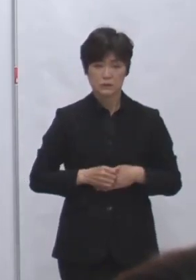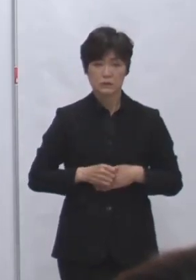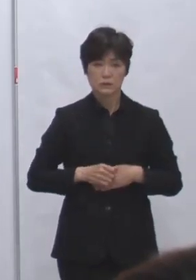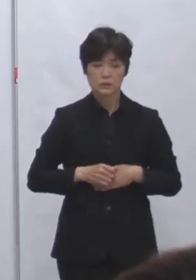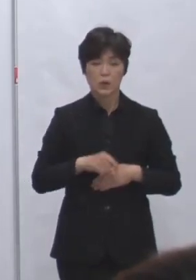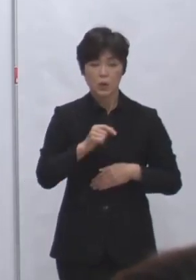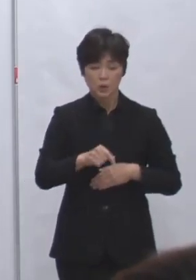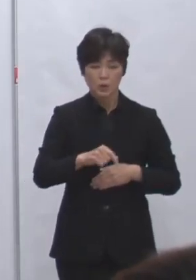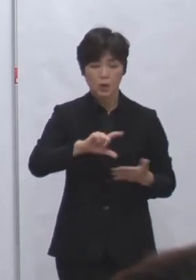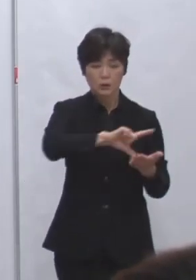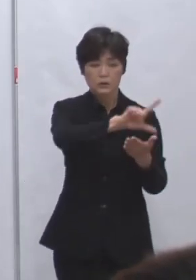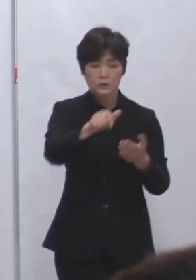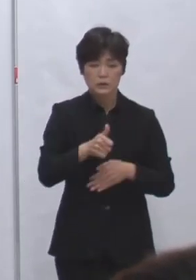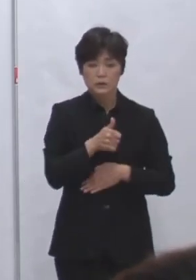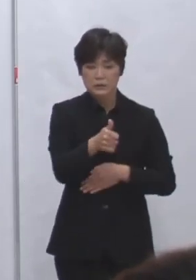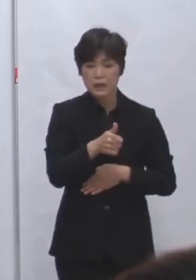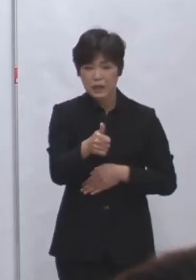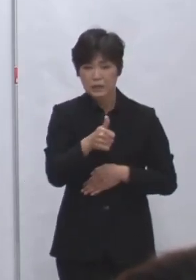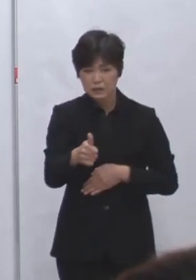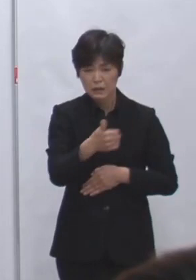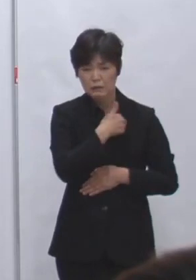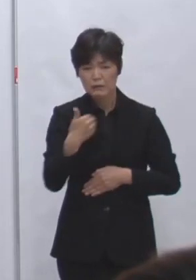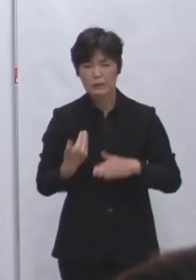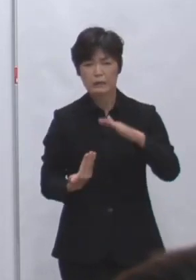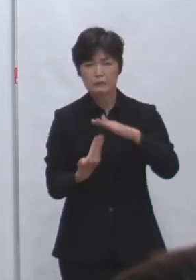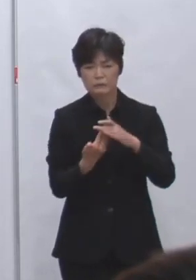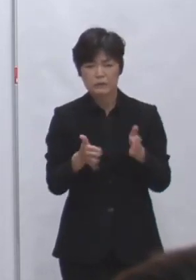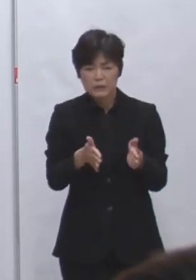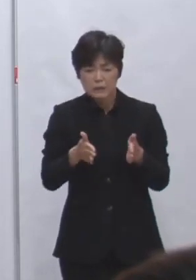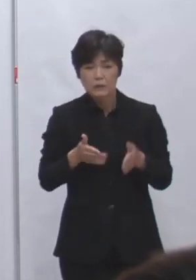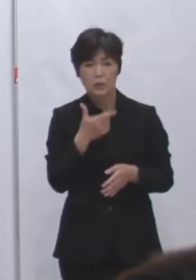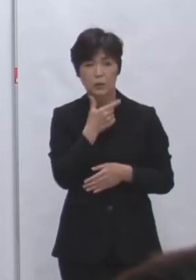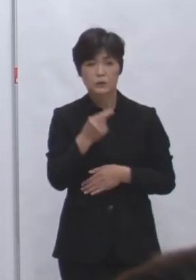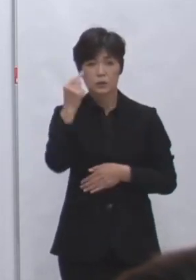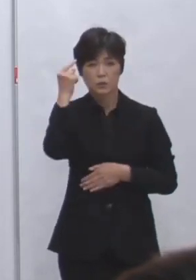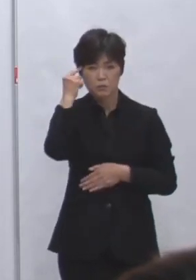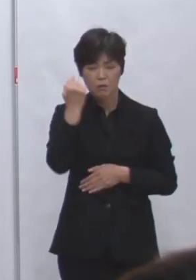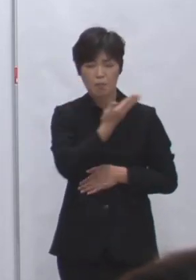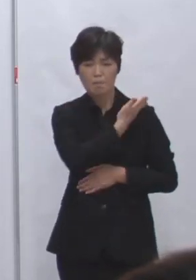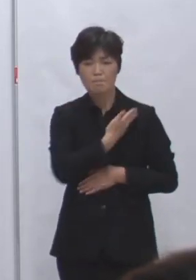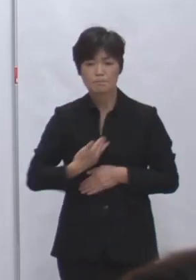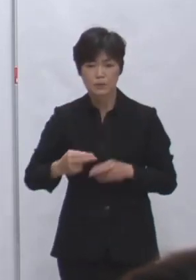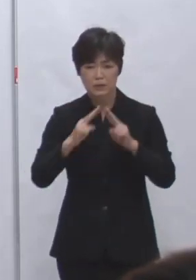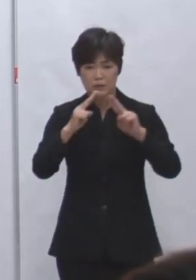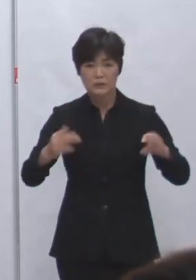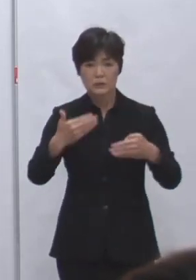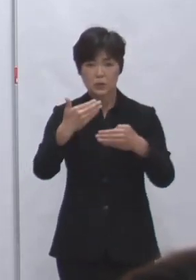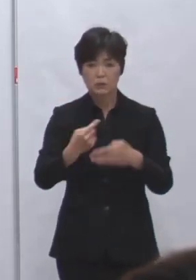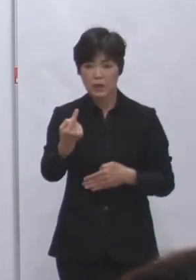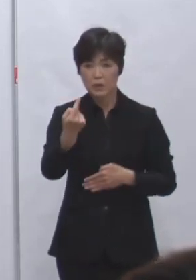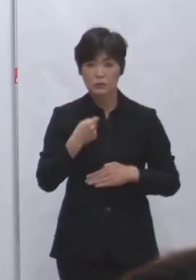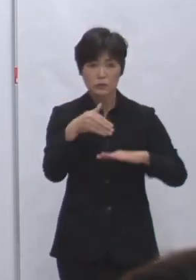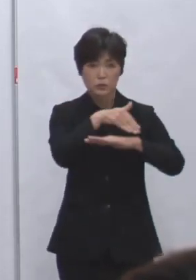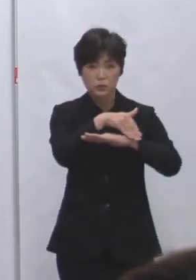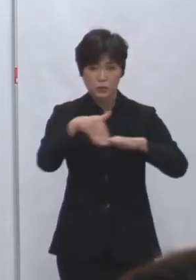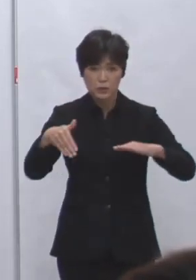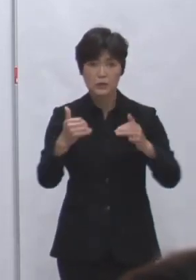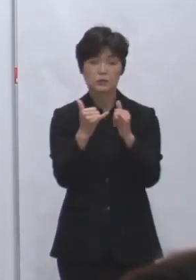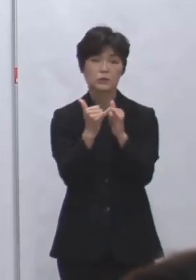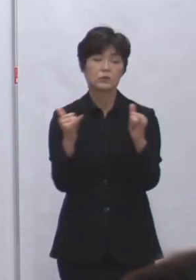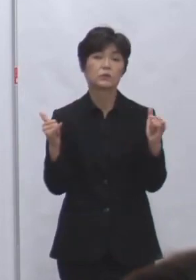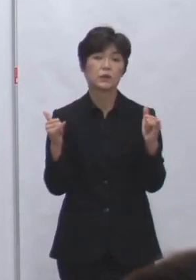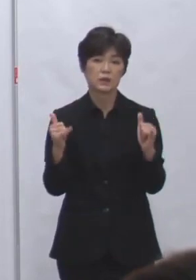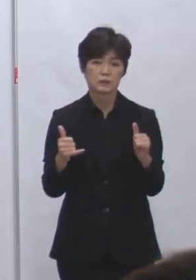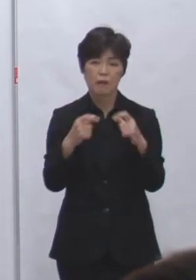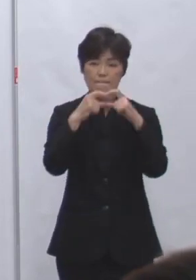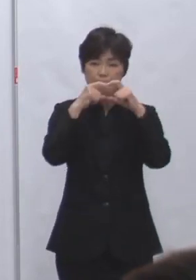大地域へ出かけることは極力回避してください。またやむを得ず本県への訪問を予定されている方々は、